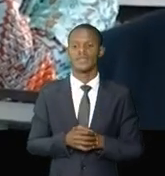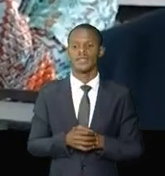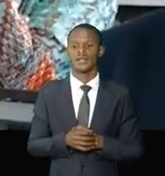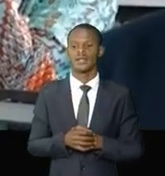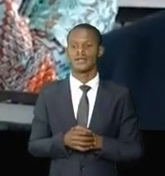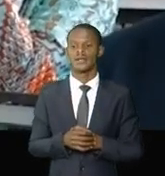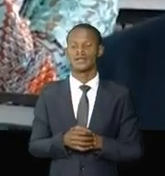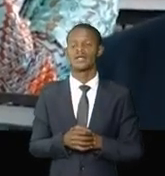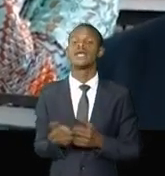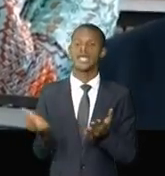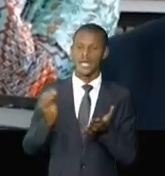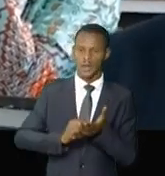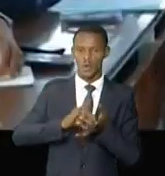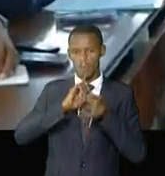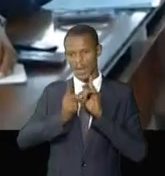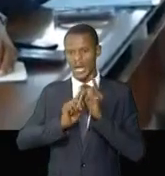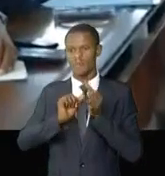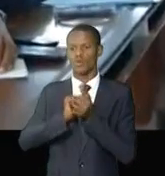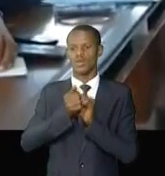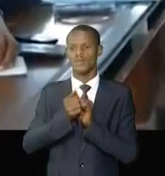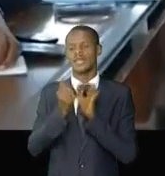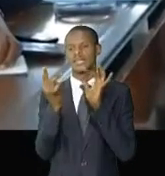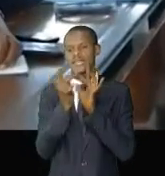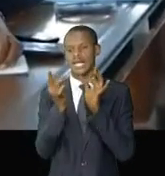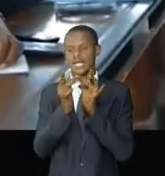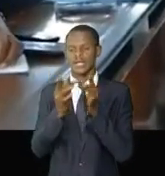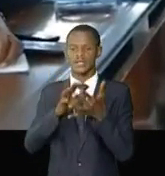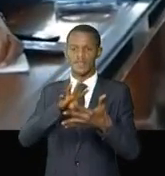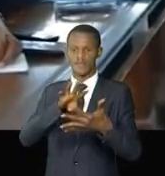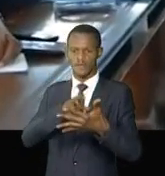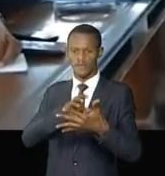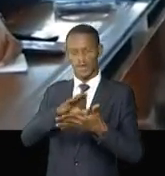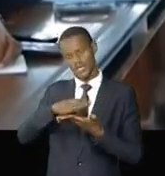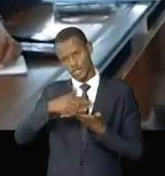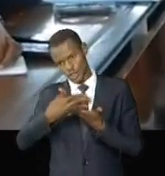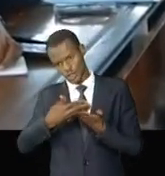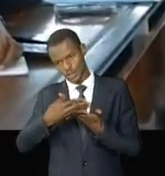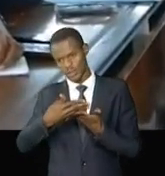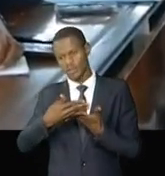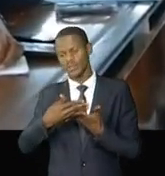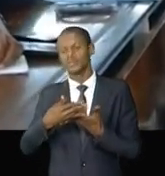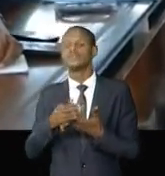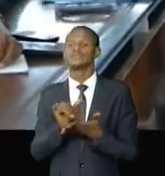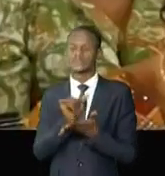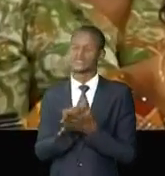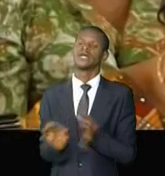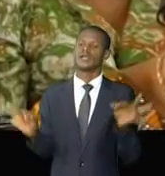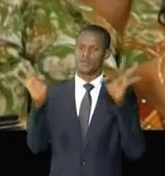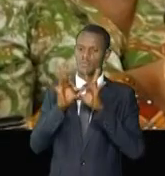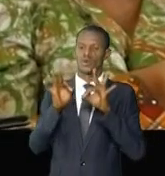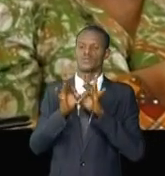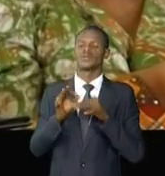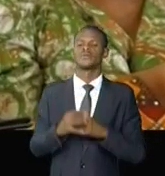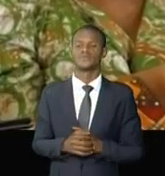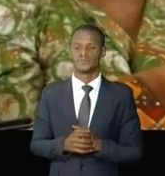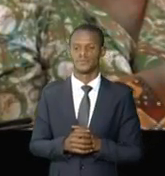outils numériques. Ceux-ci ne sont une panacée, mais leur usage raisonné et maîtrisé est un apport précieux. Il s'est